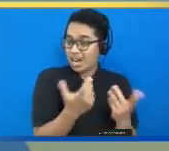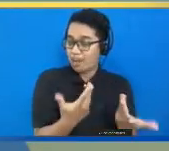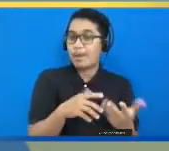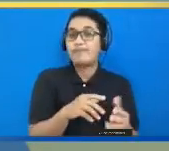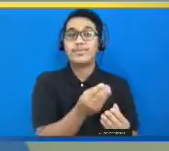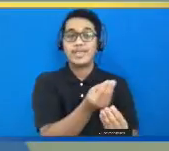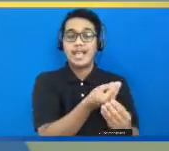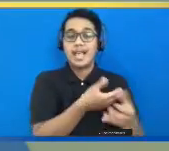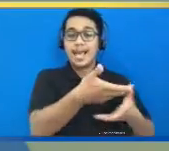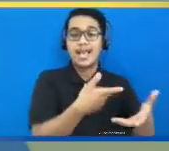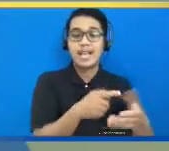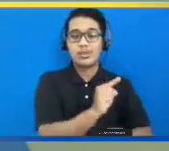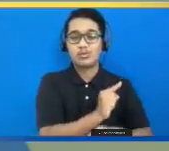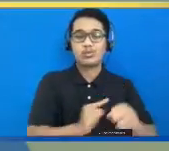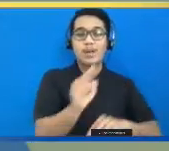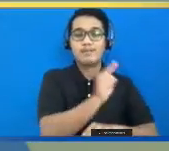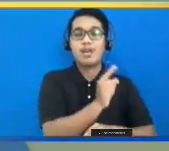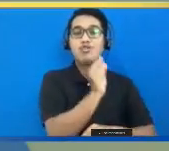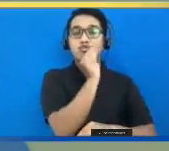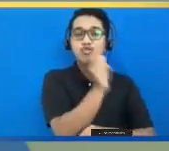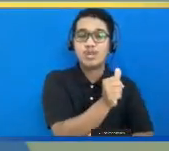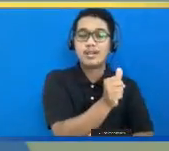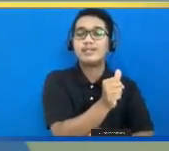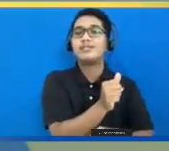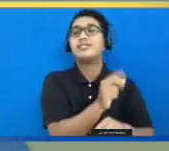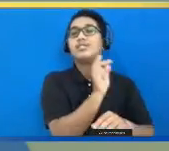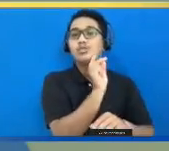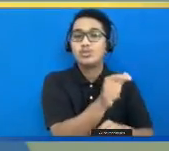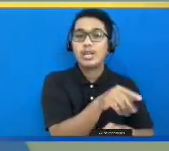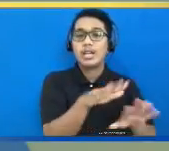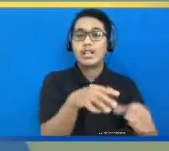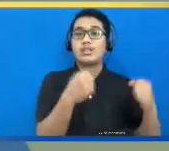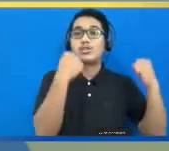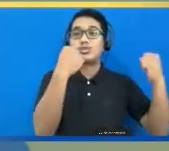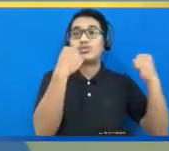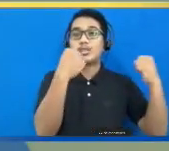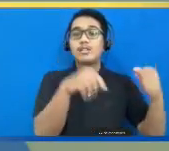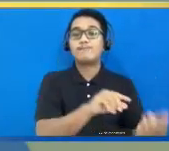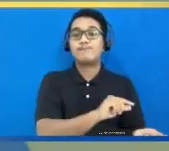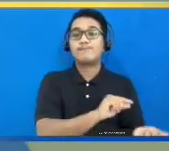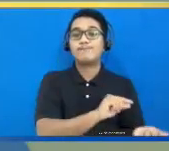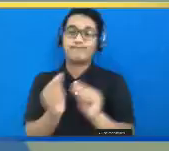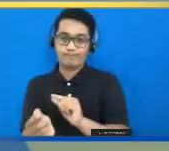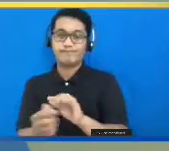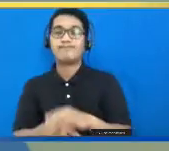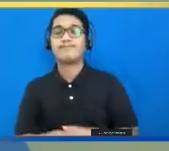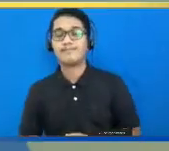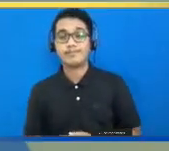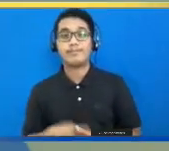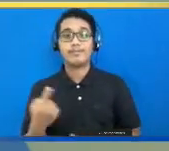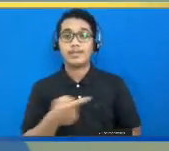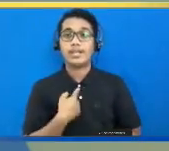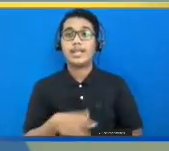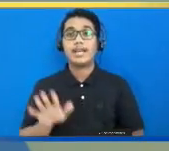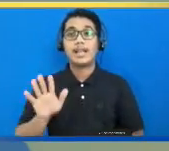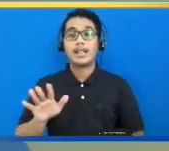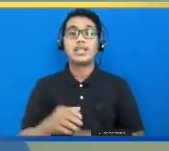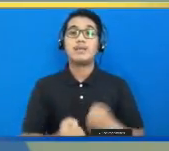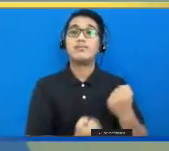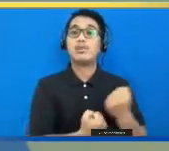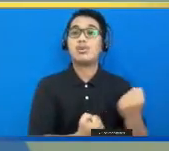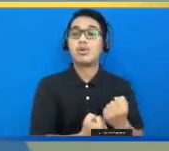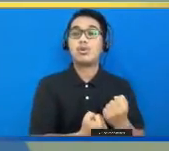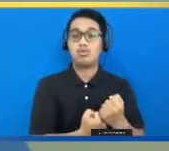layanan primer rujukan dan juga peningkatan ketahanan kesehatan tersebut kita juga akan terus mendorong